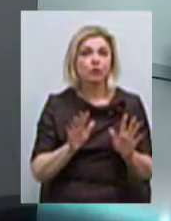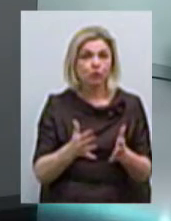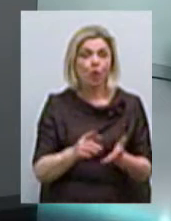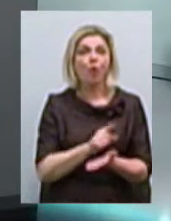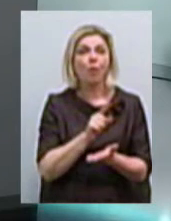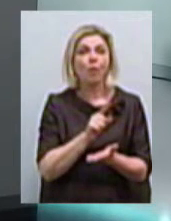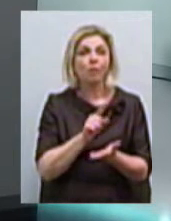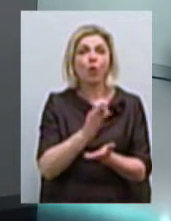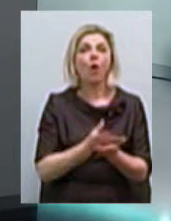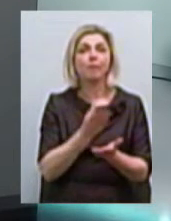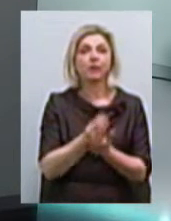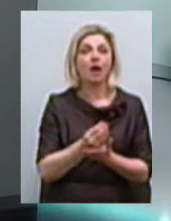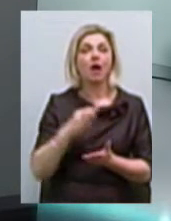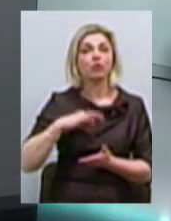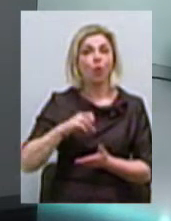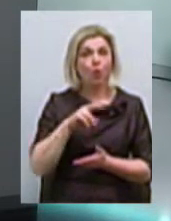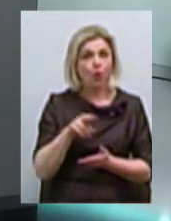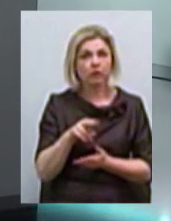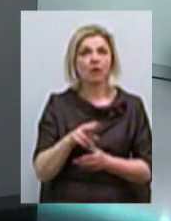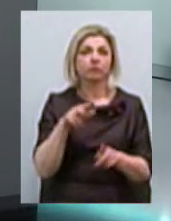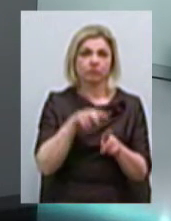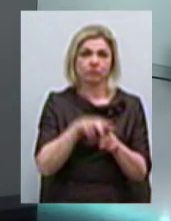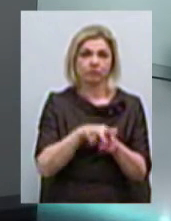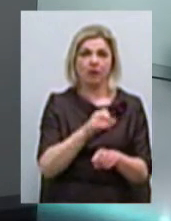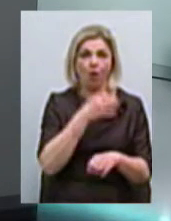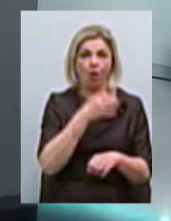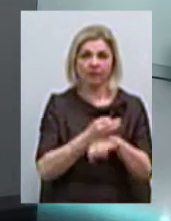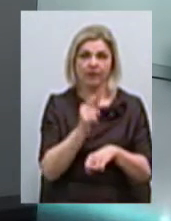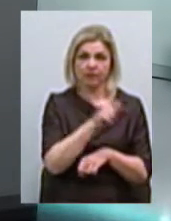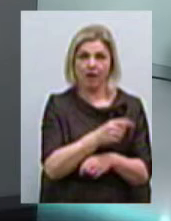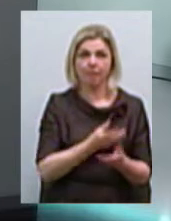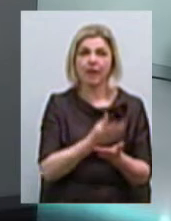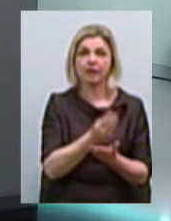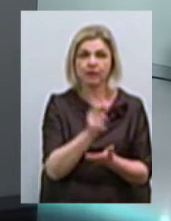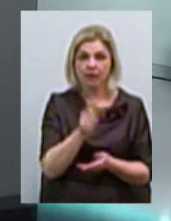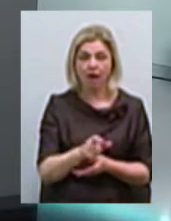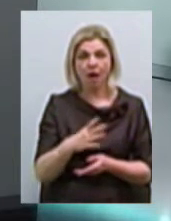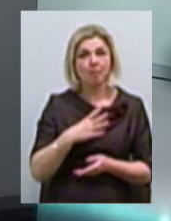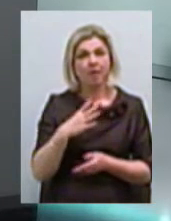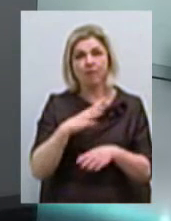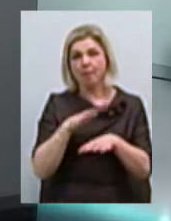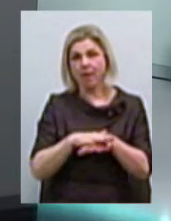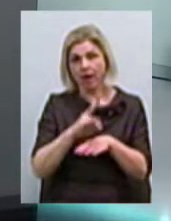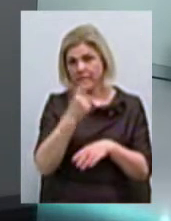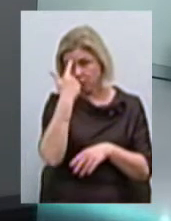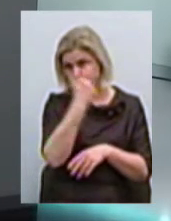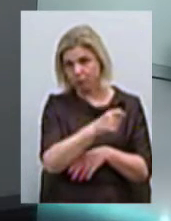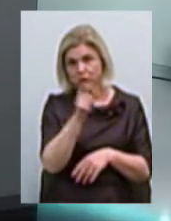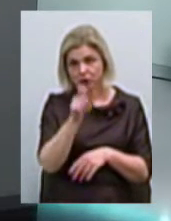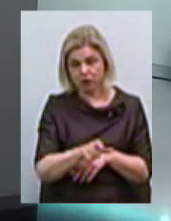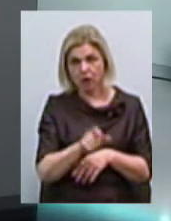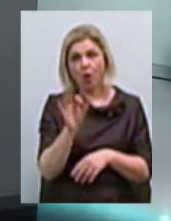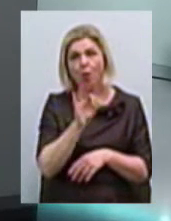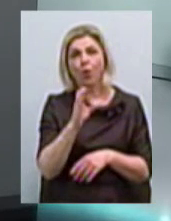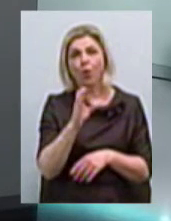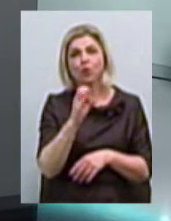щодо сплати податку покладається на платника, згідно податкового кодексу. Бувають такі випадки, коли банк не повідомляє належним чином платника про суму